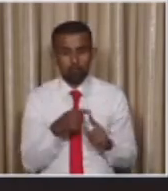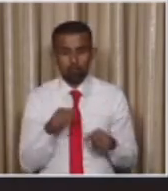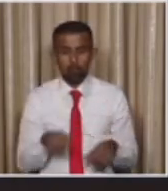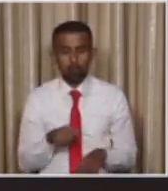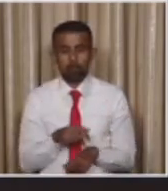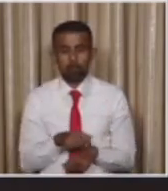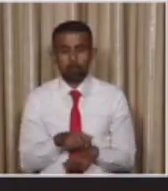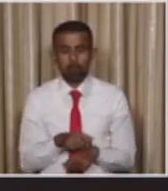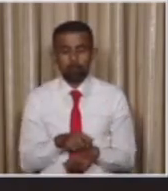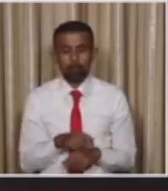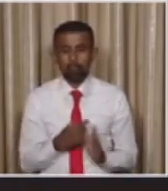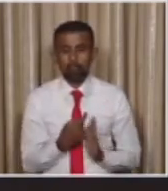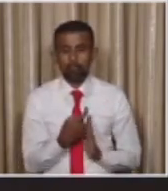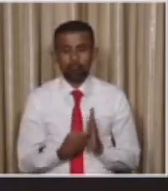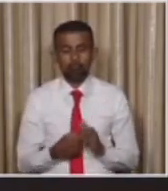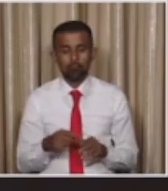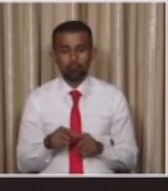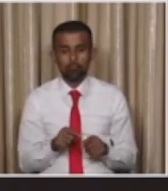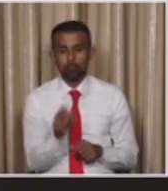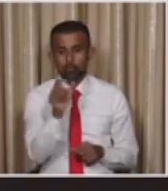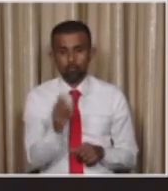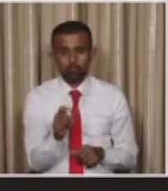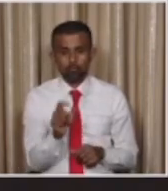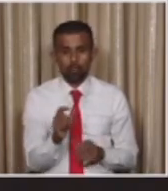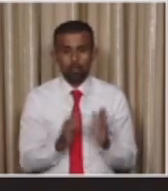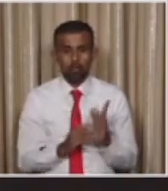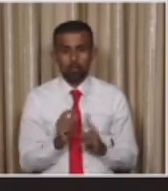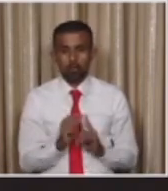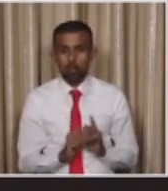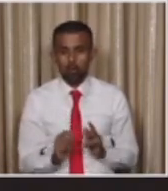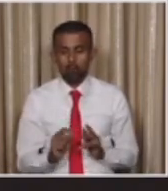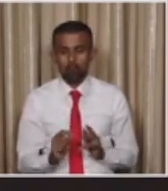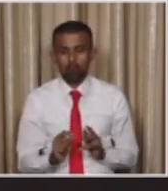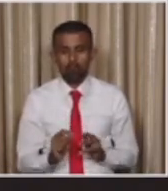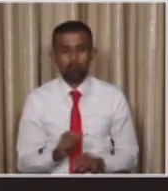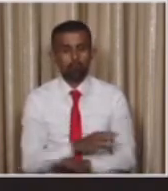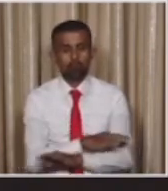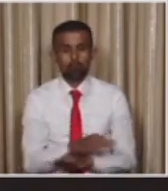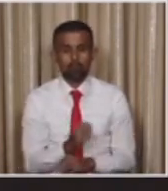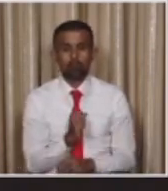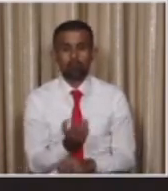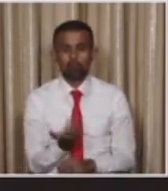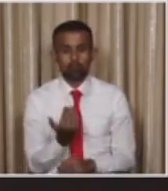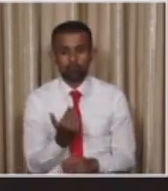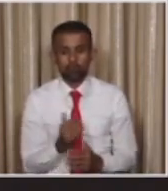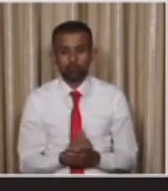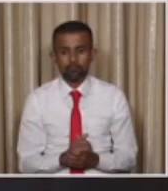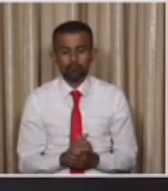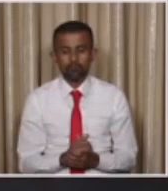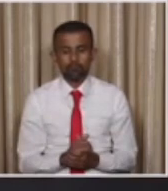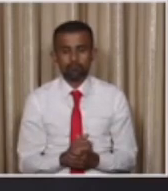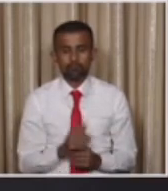විට ප්‍රතිපත්තියක් විදිහට ඔබ තුමාගේ අමාත්‍යංශය අරගෙන තිබෙන ක්‍රියාමාර්ග මොනවාද?